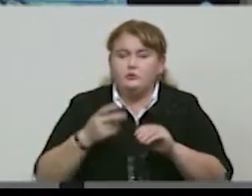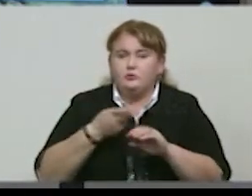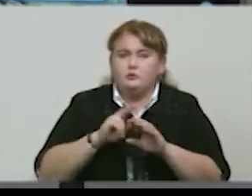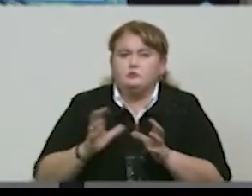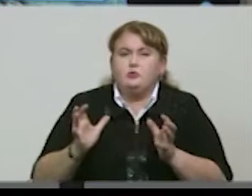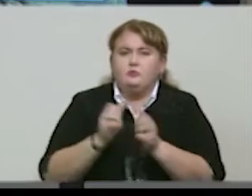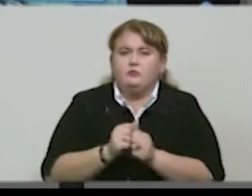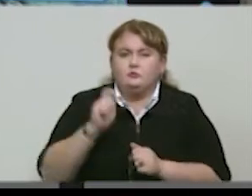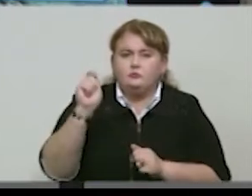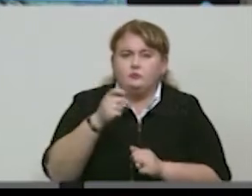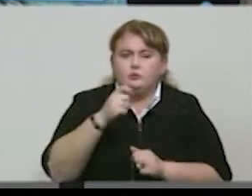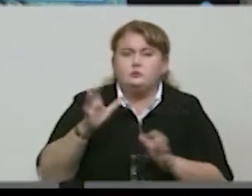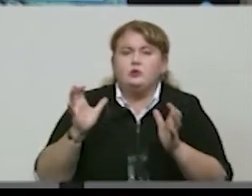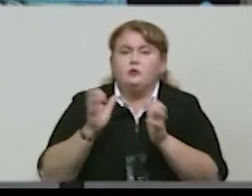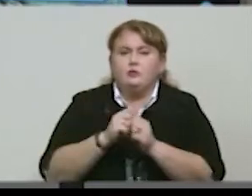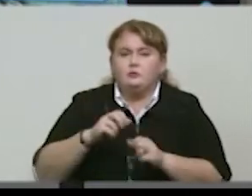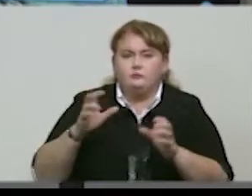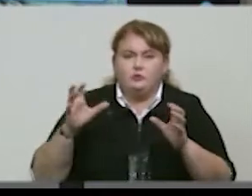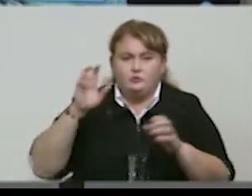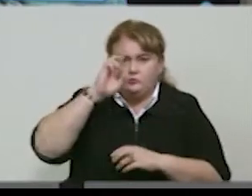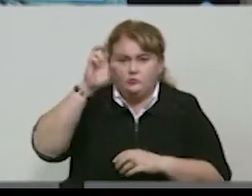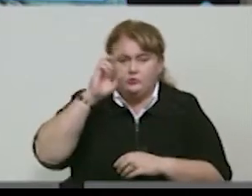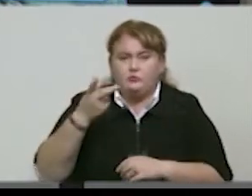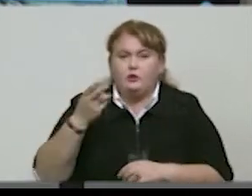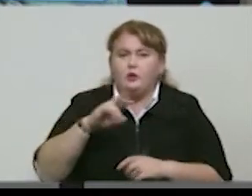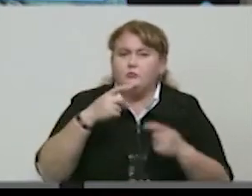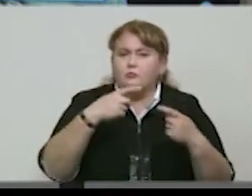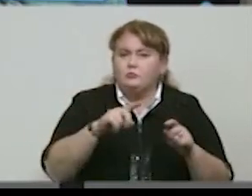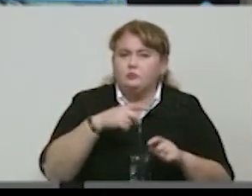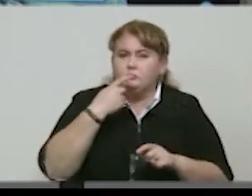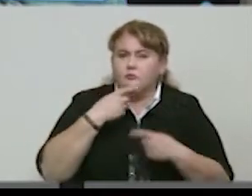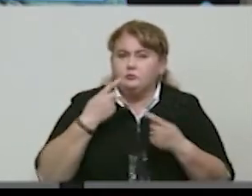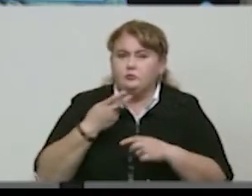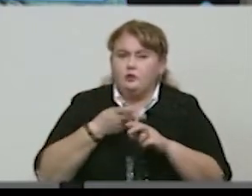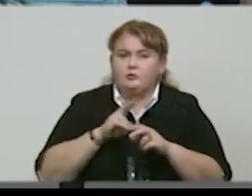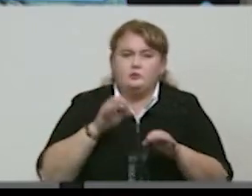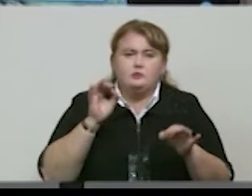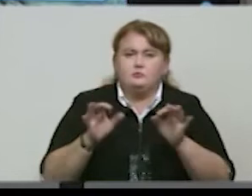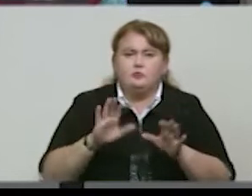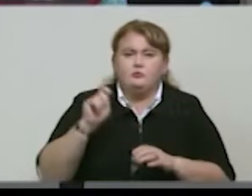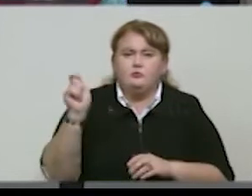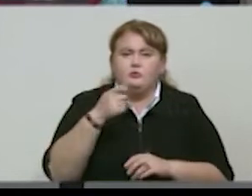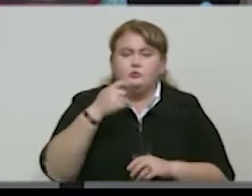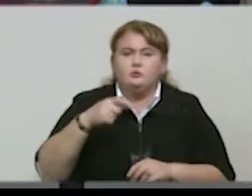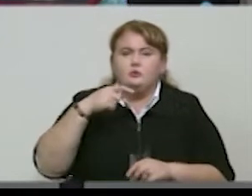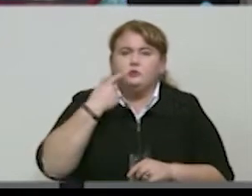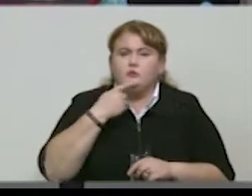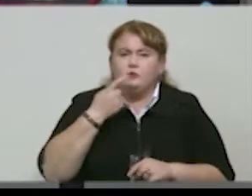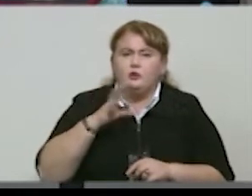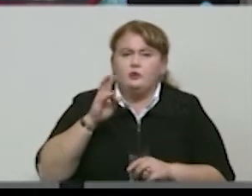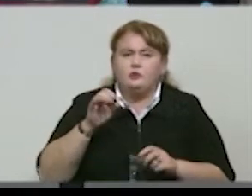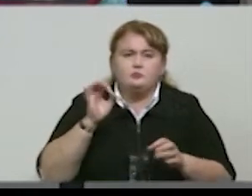захватнической. Почему? Потому что захватывали государства. Для других это была несправедливая война и носила несправедливый